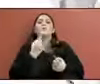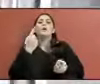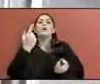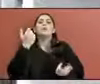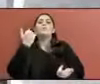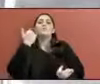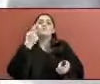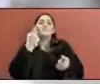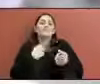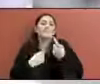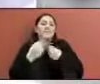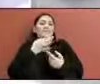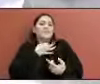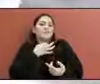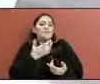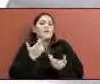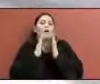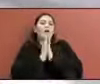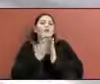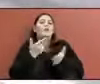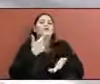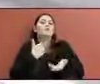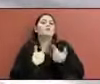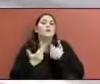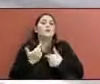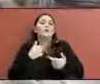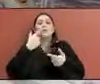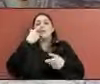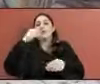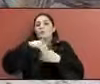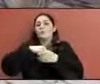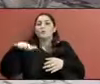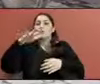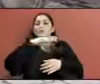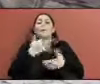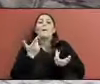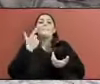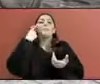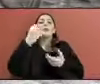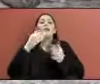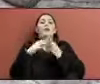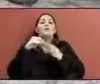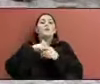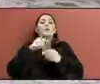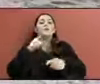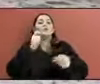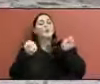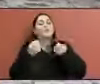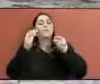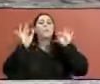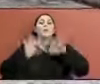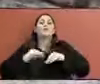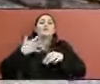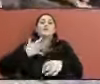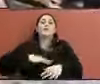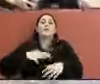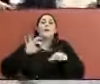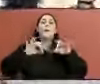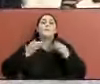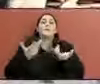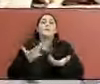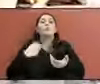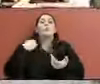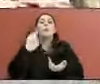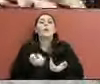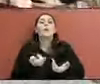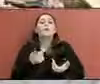evet, sebebiyle Gölcük ilçemizdeki bilgi evlerimizde biz bu çalışmayı hemen başlatalım dedi. Normalde